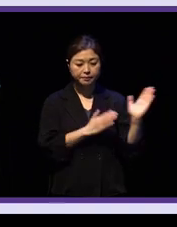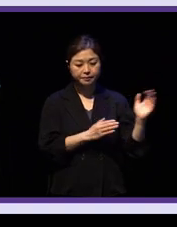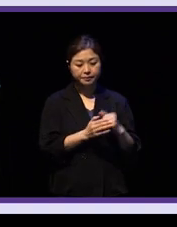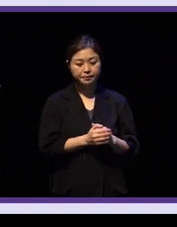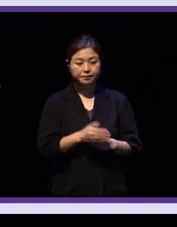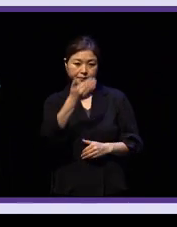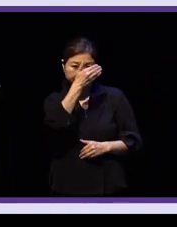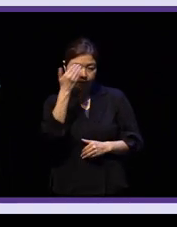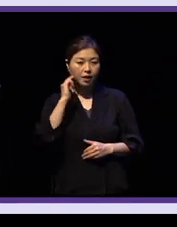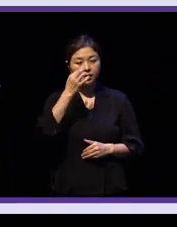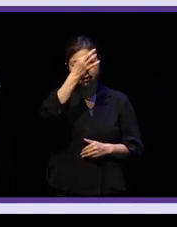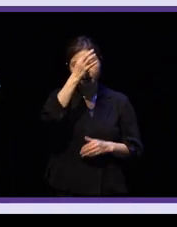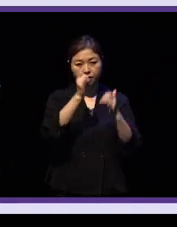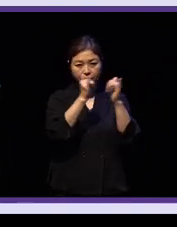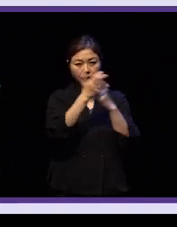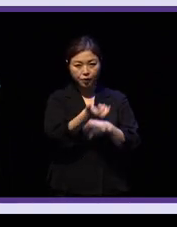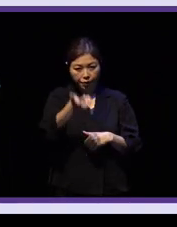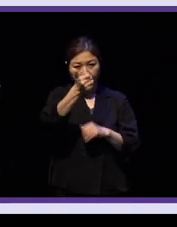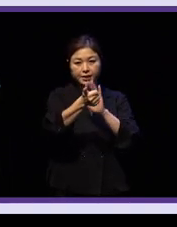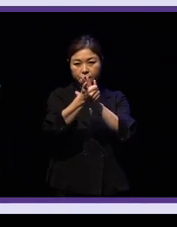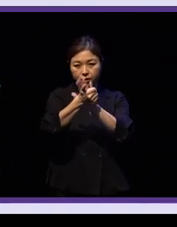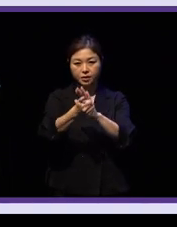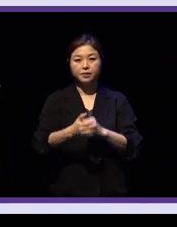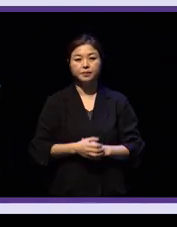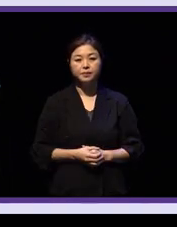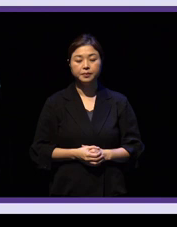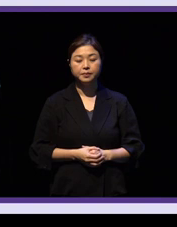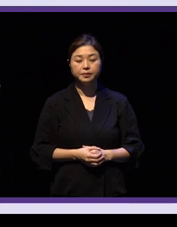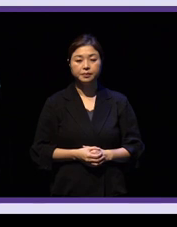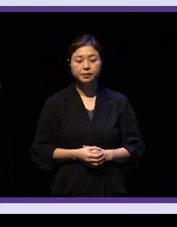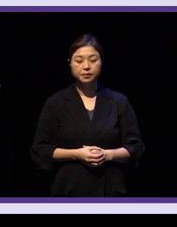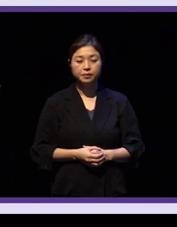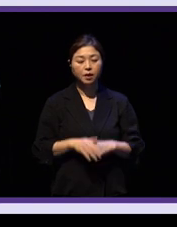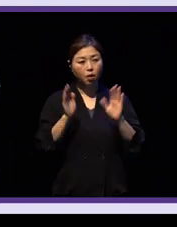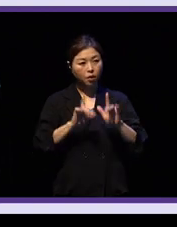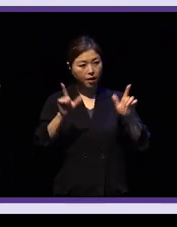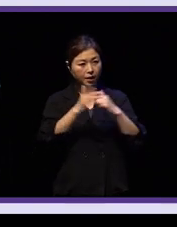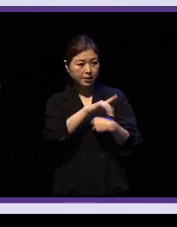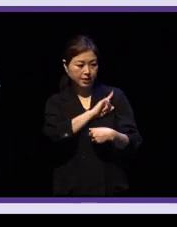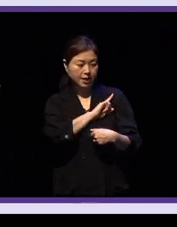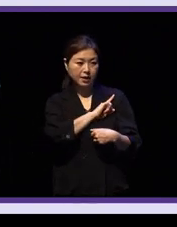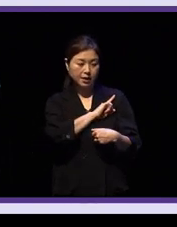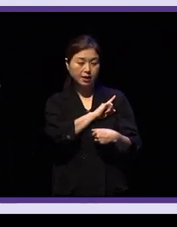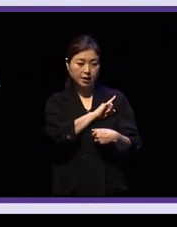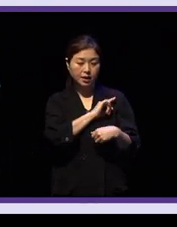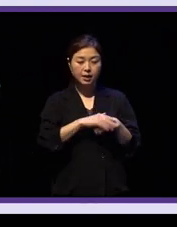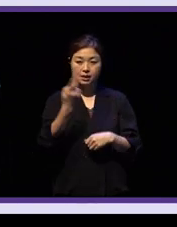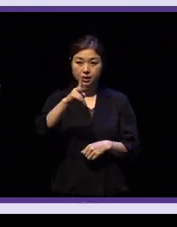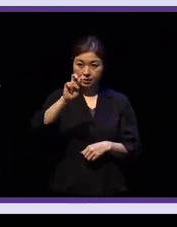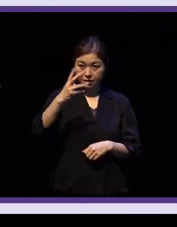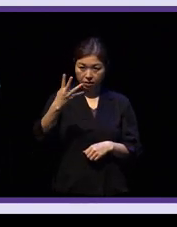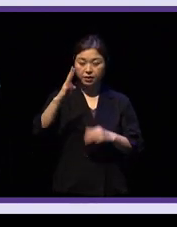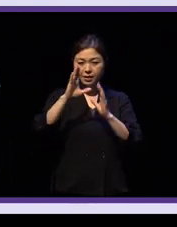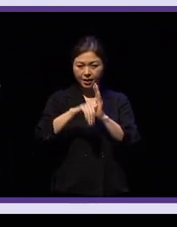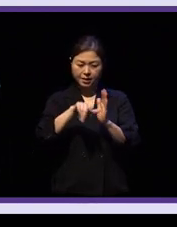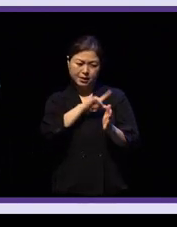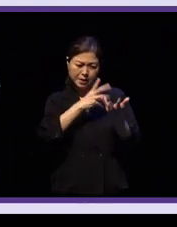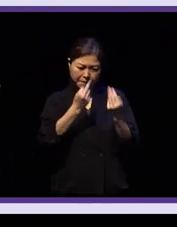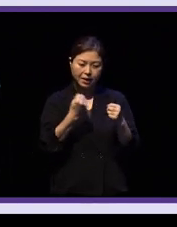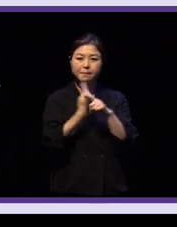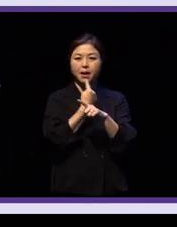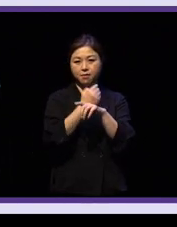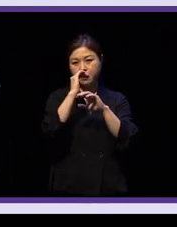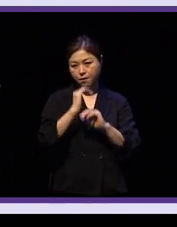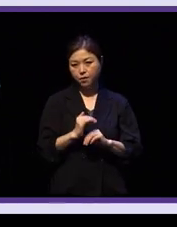다음으로 청년 예술가 도약지원에 대해서 설명드리겠습니다 올해 가장 많이 24년도에 가장 많이 바뀌게 되는